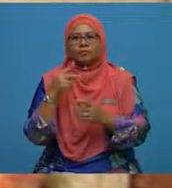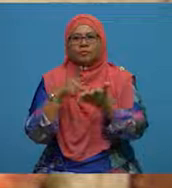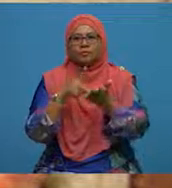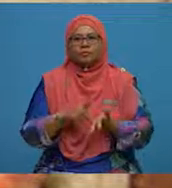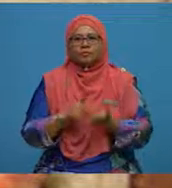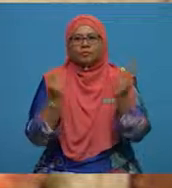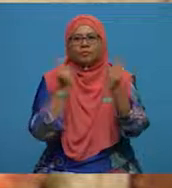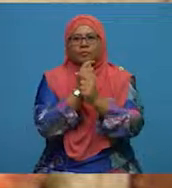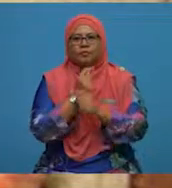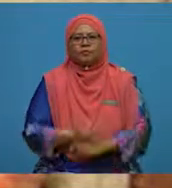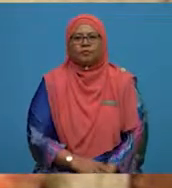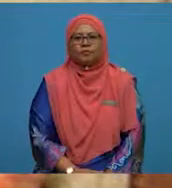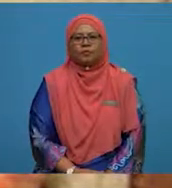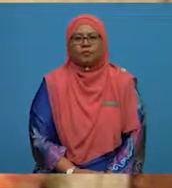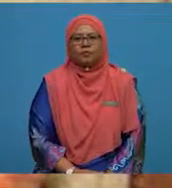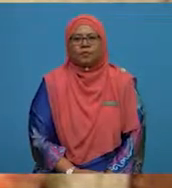penentangan.